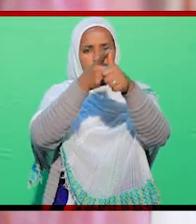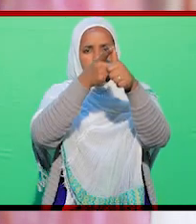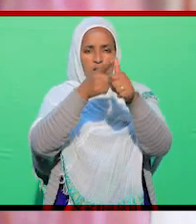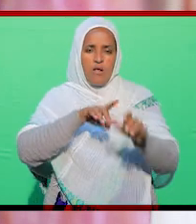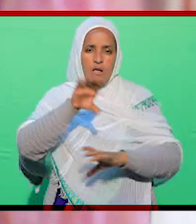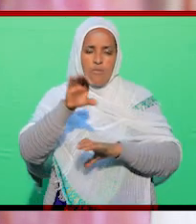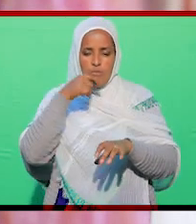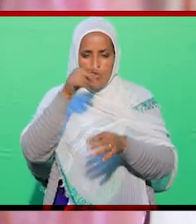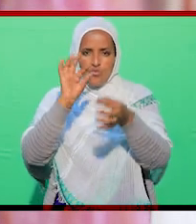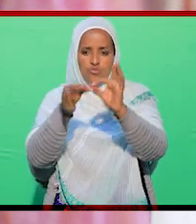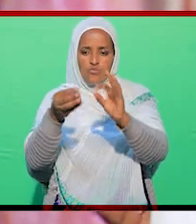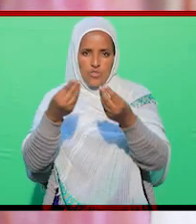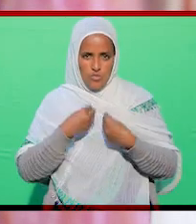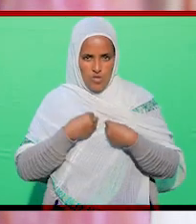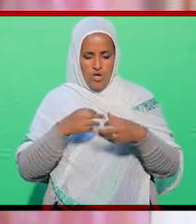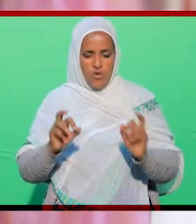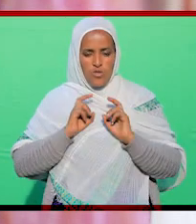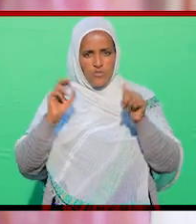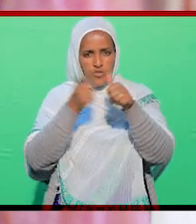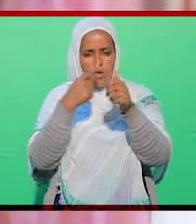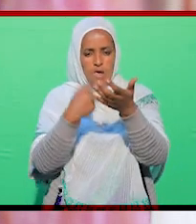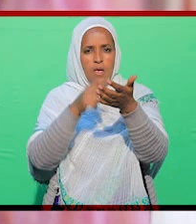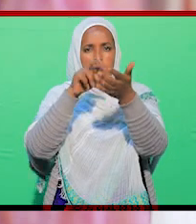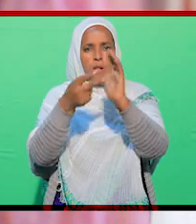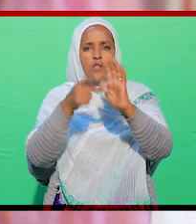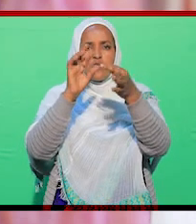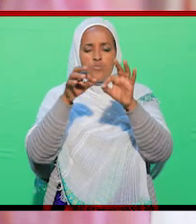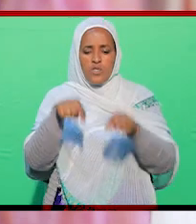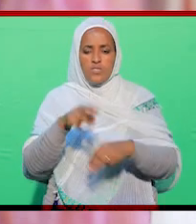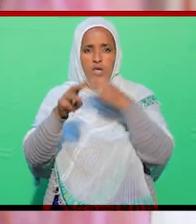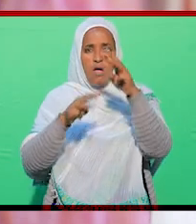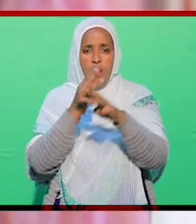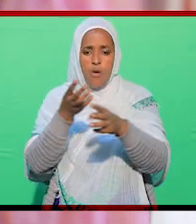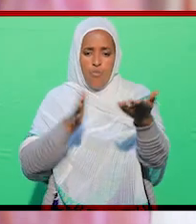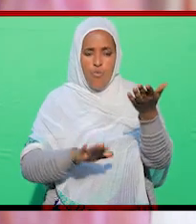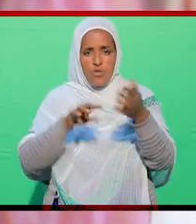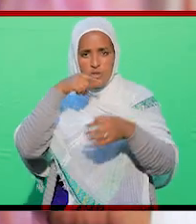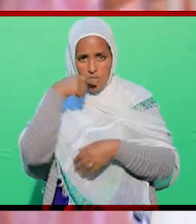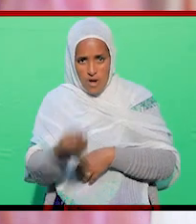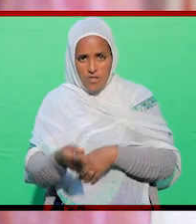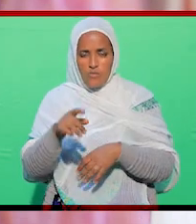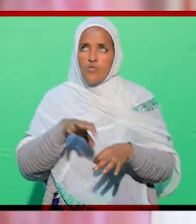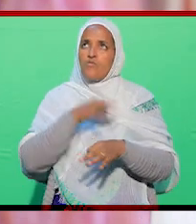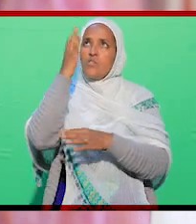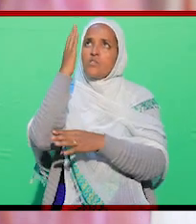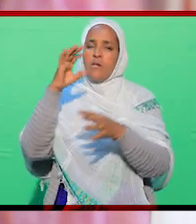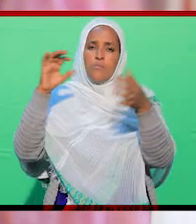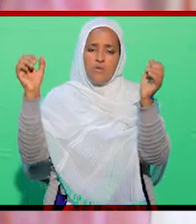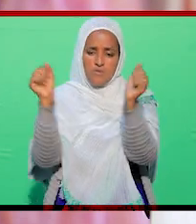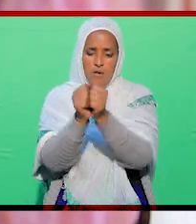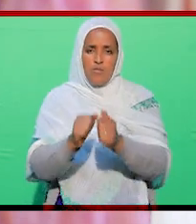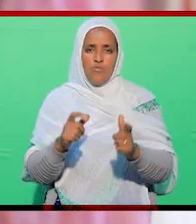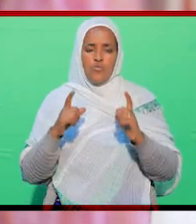ሞትን የህይወት መጀመሪያ ብለው ይተረጉሙታል። የህይወት መጀመሪያ ያ ማለት አሁን በዚህ ዓለም ሞተ ማለት አንድ